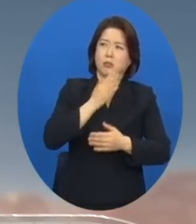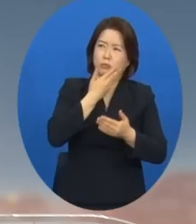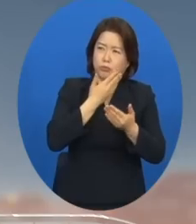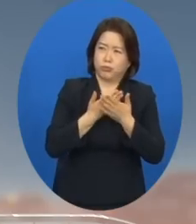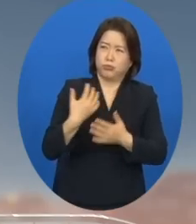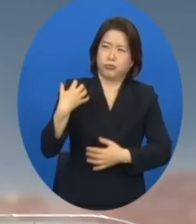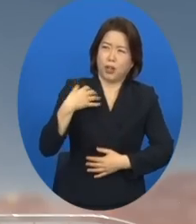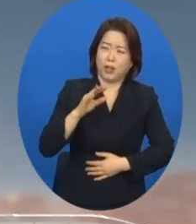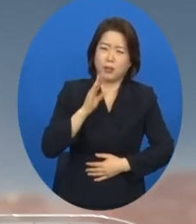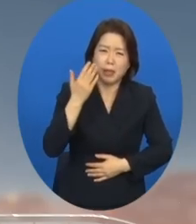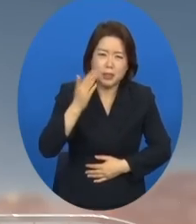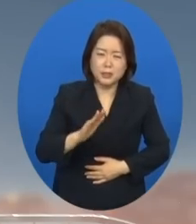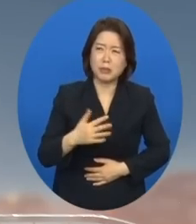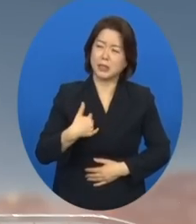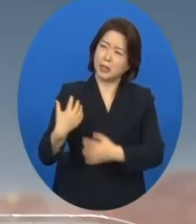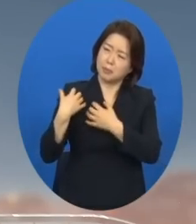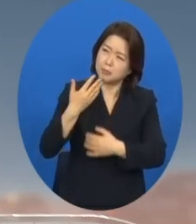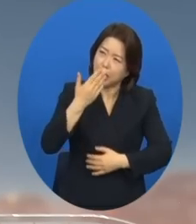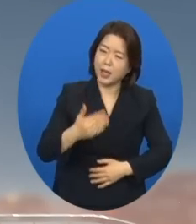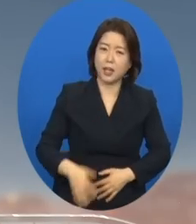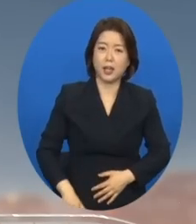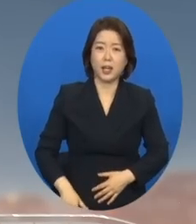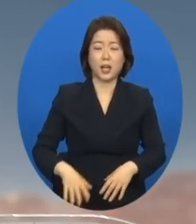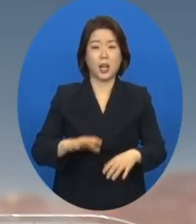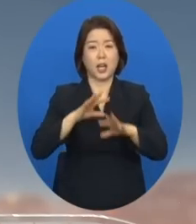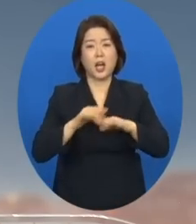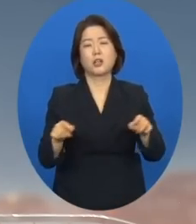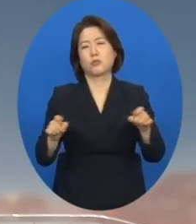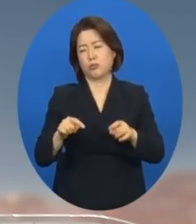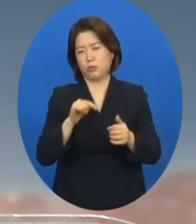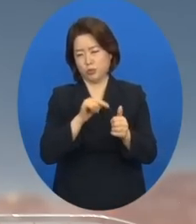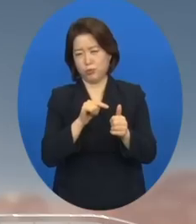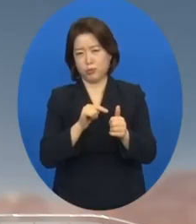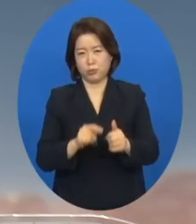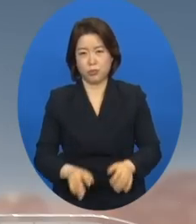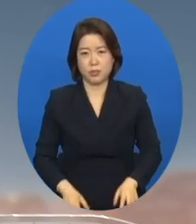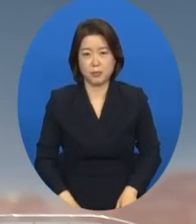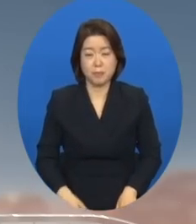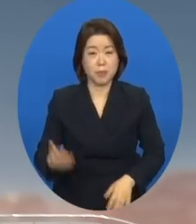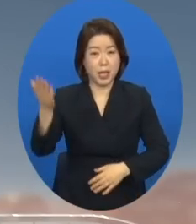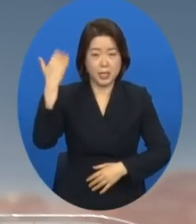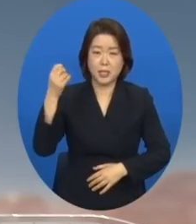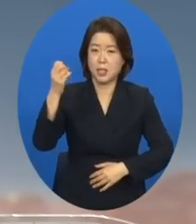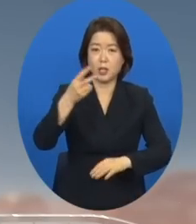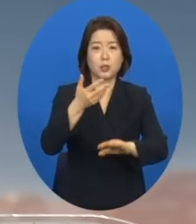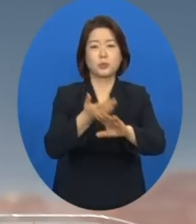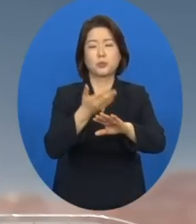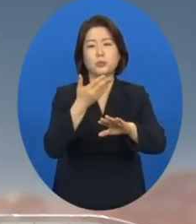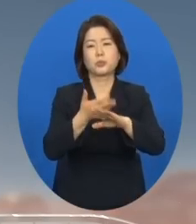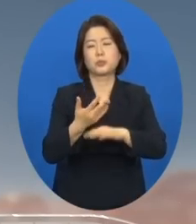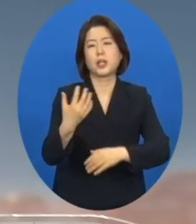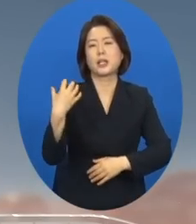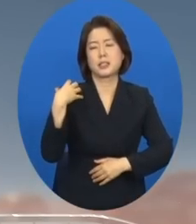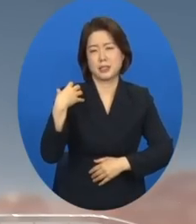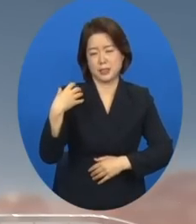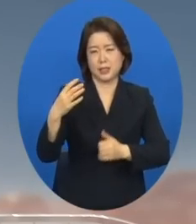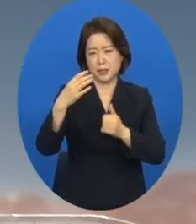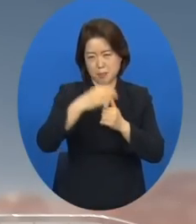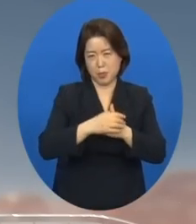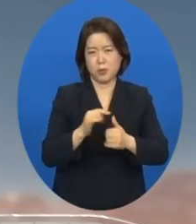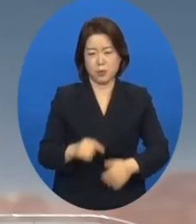과연 내가 이걸 감당할 수 있을까 두려워하고 있는 것이죠 예전과는 또 다른 사명이었던 것입니다 자